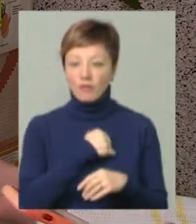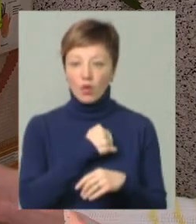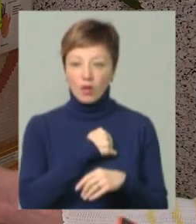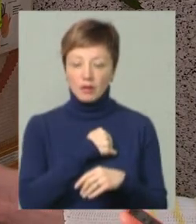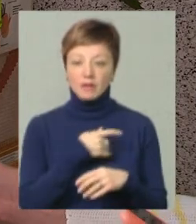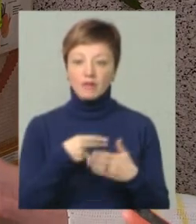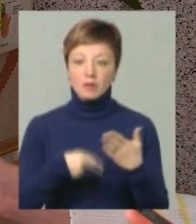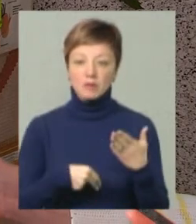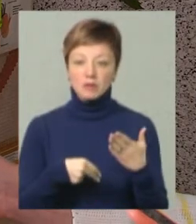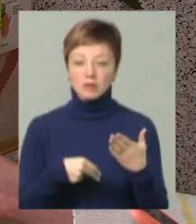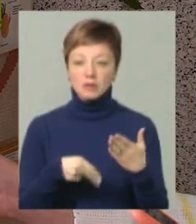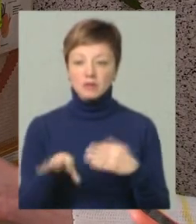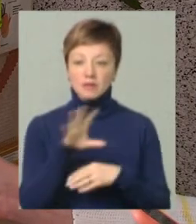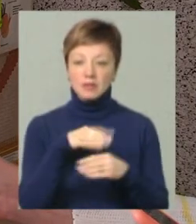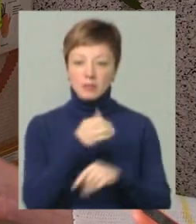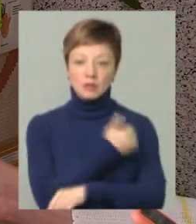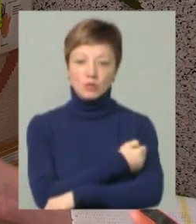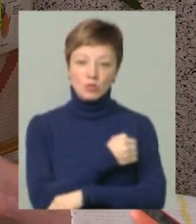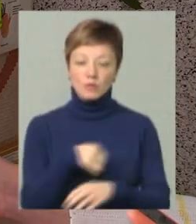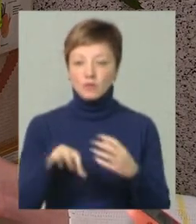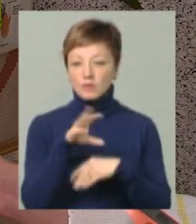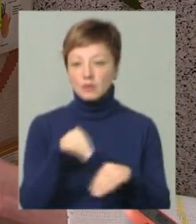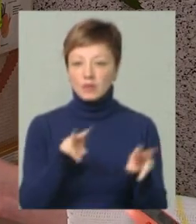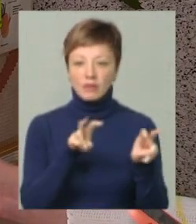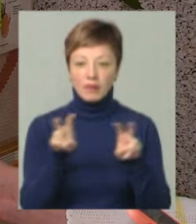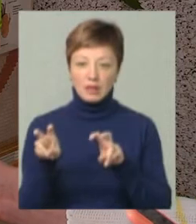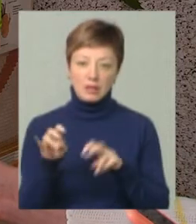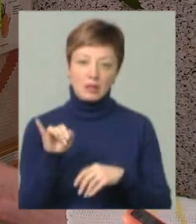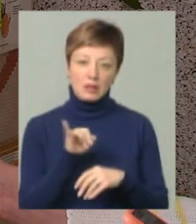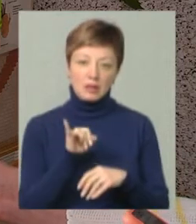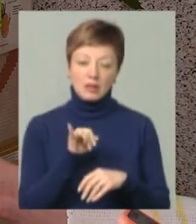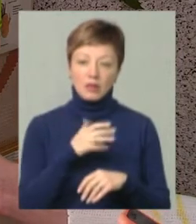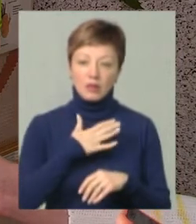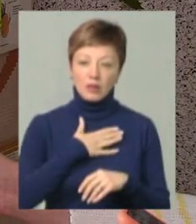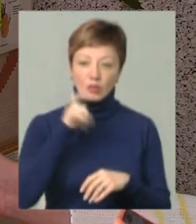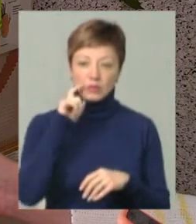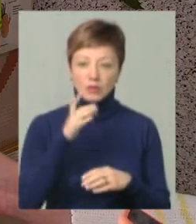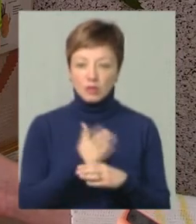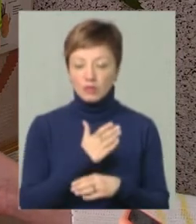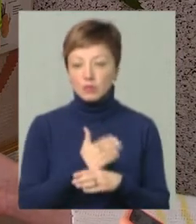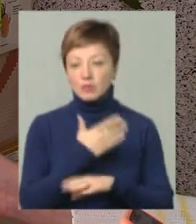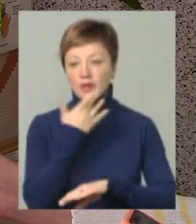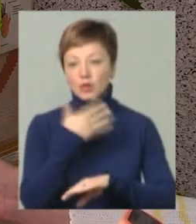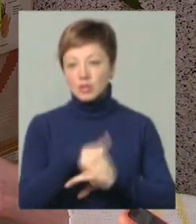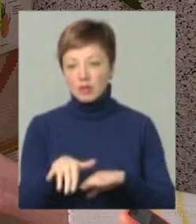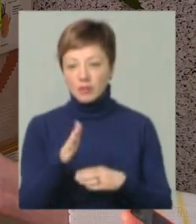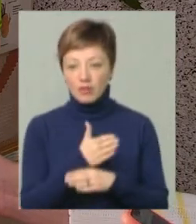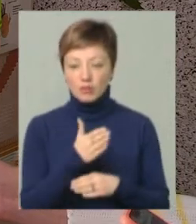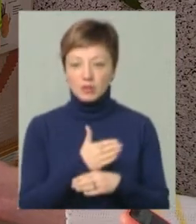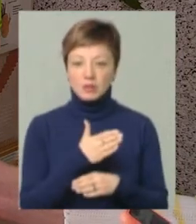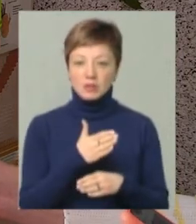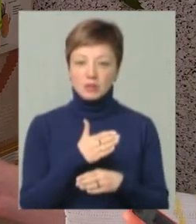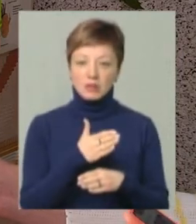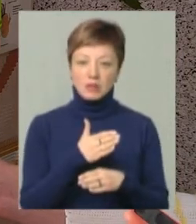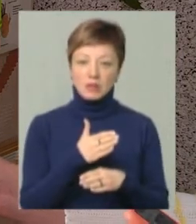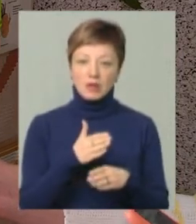воєнний виписуються всім інсуліни, всі у всіх видах вітчизняного виробництва, іноземного виробництва, у